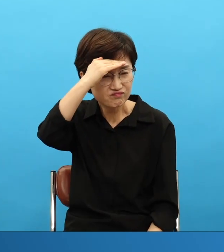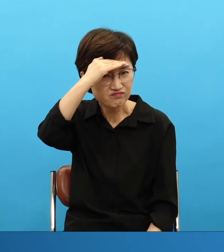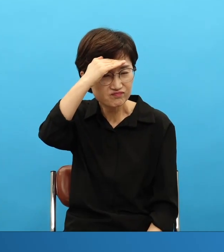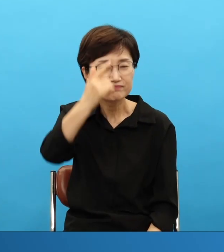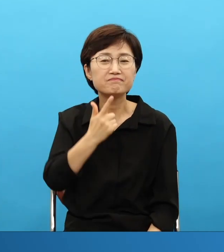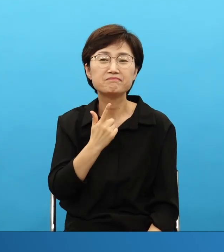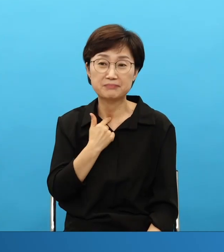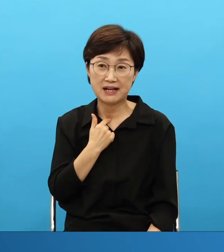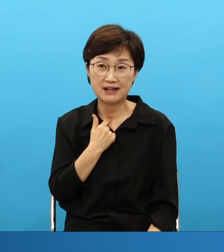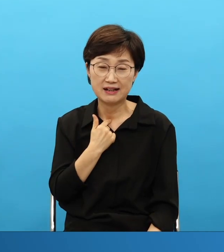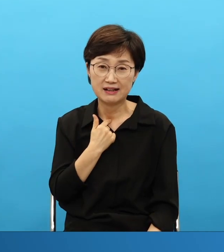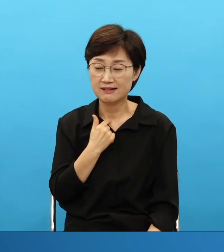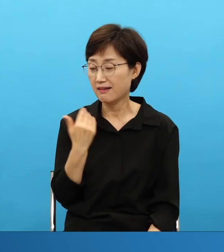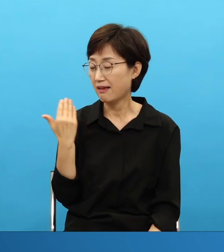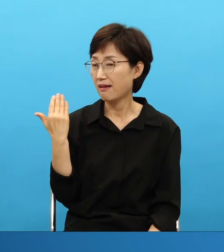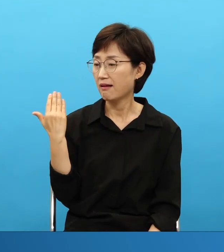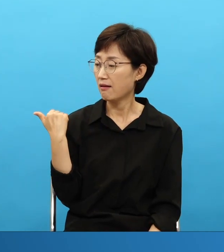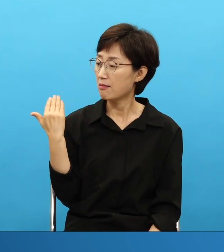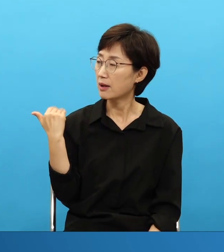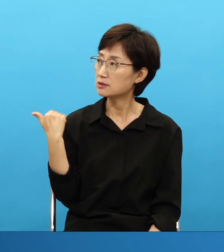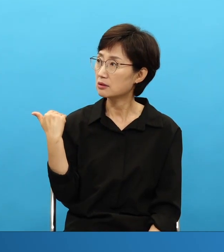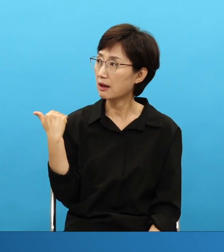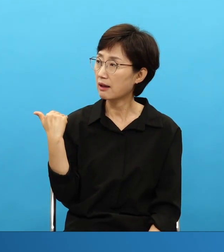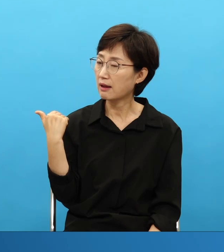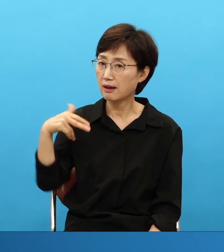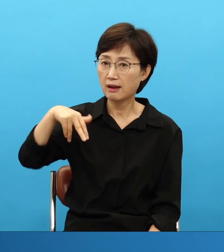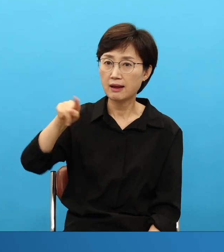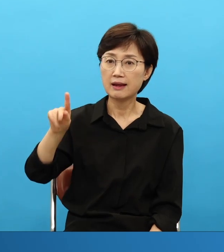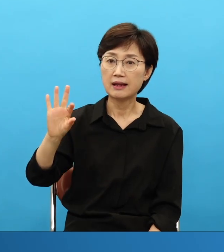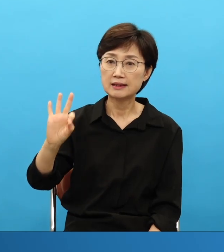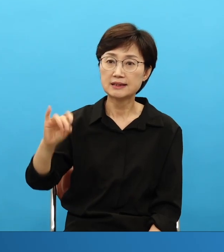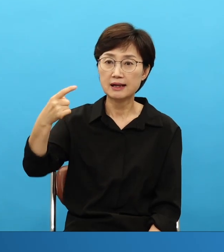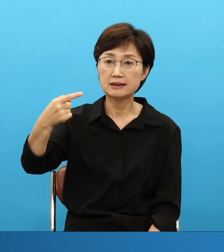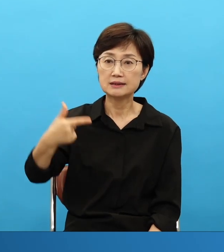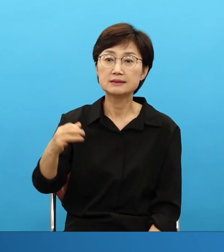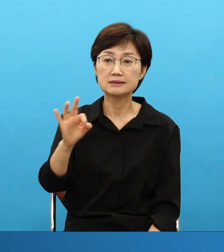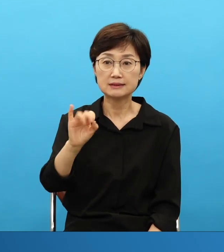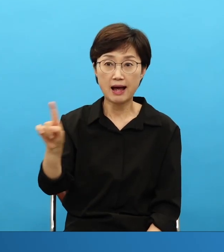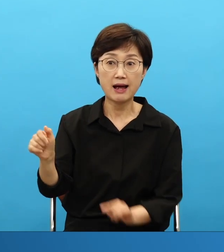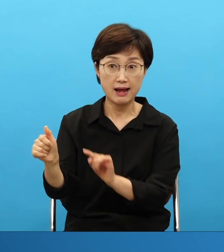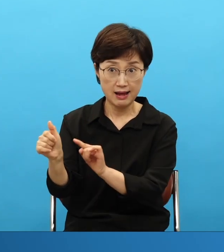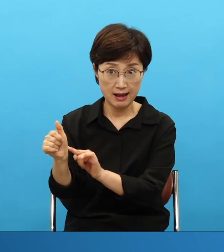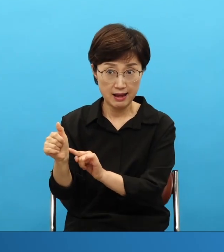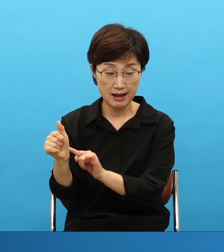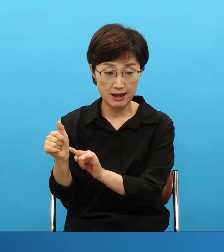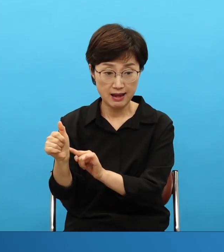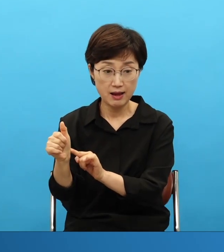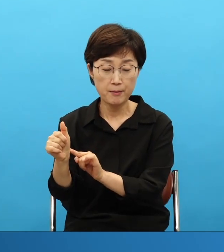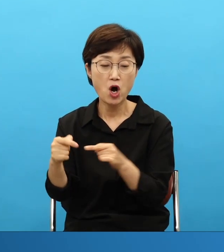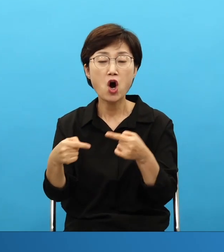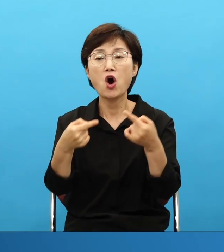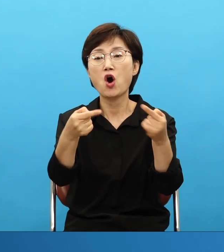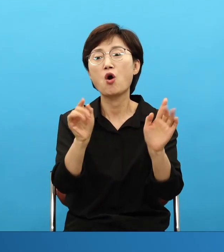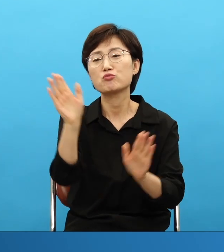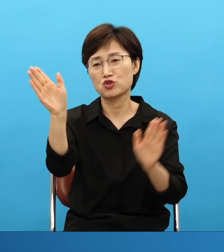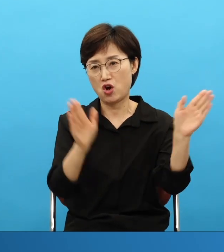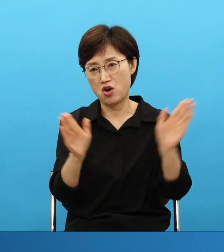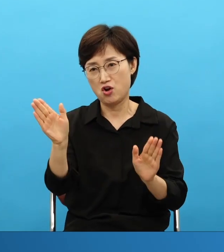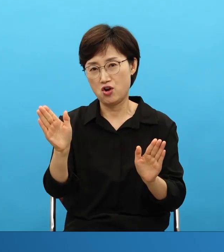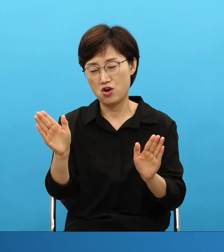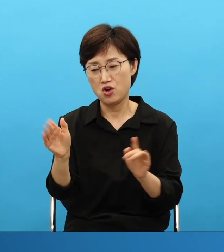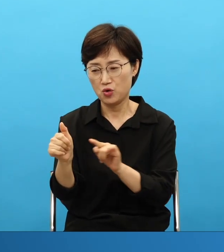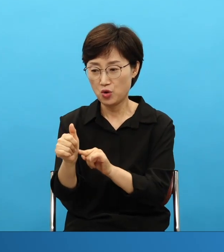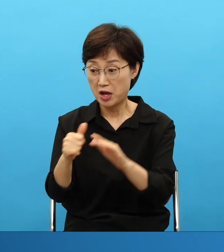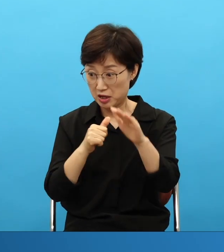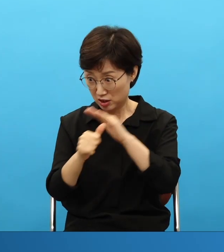가봤습니다 얼마전에는 리 장가 주인공기 때문에 제가 또